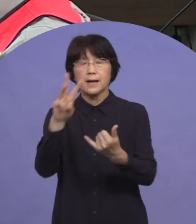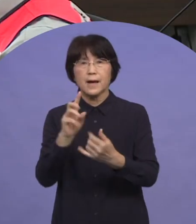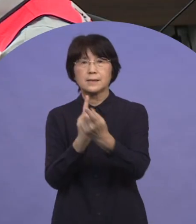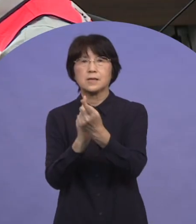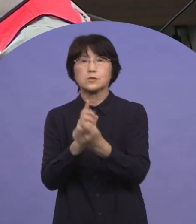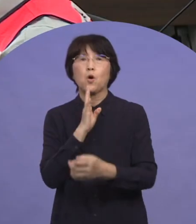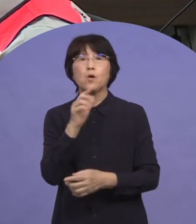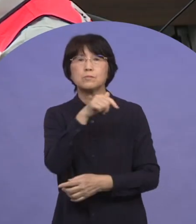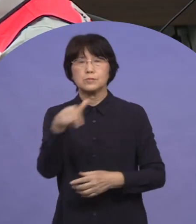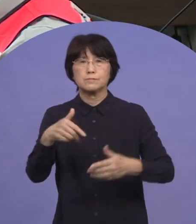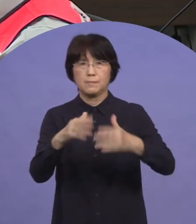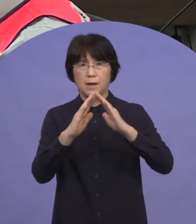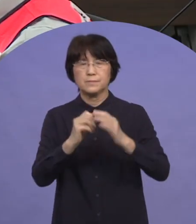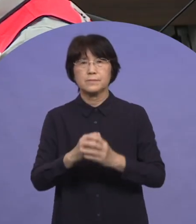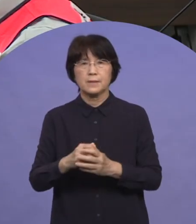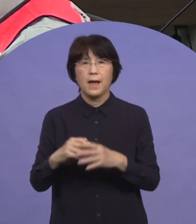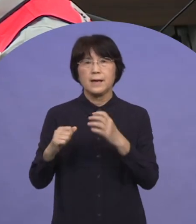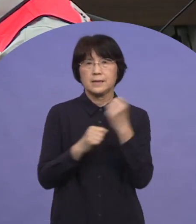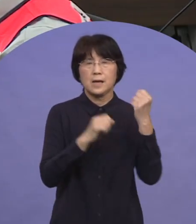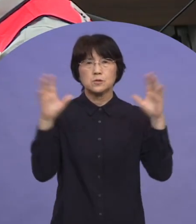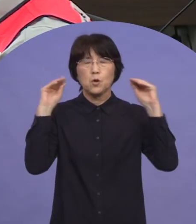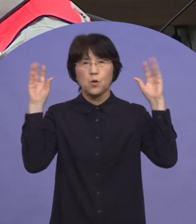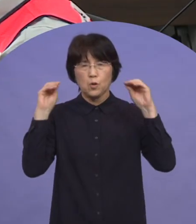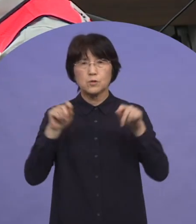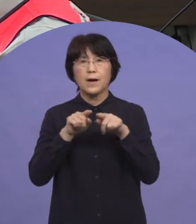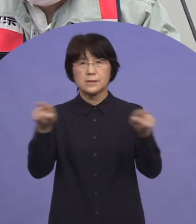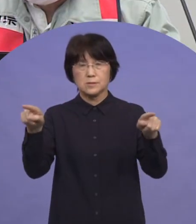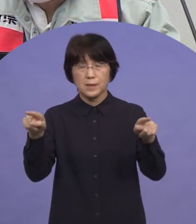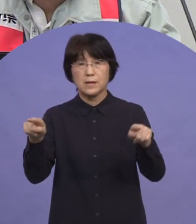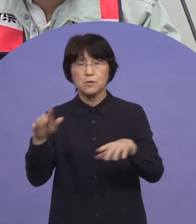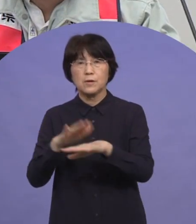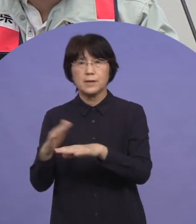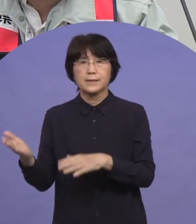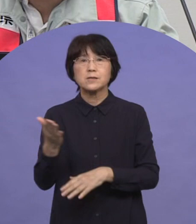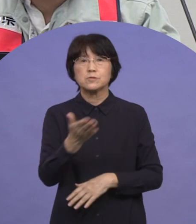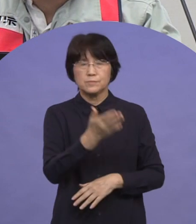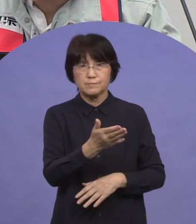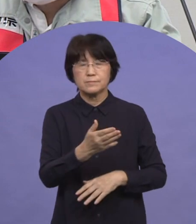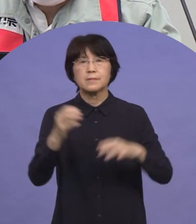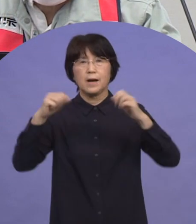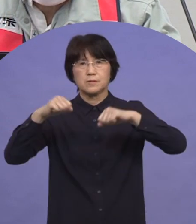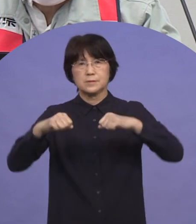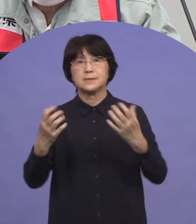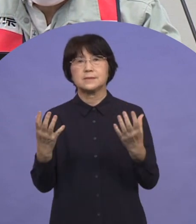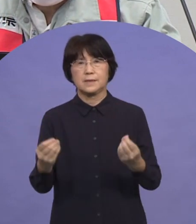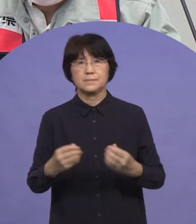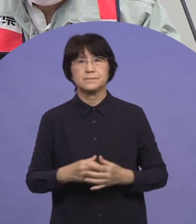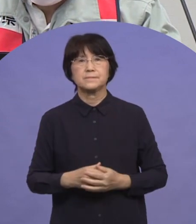置、避難情報の発令の手順等について確認を行いました。